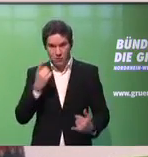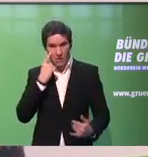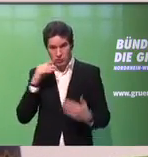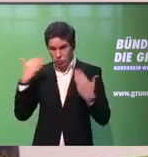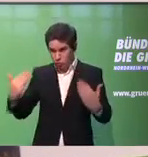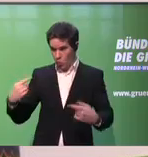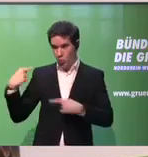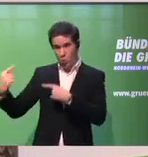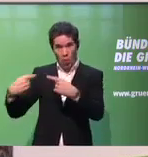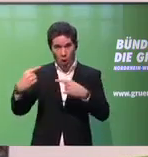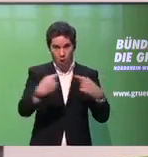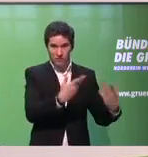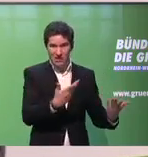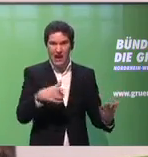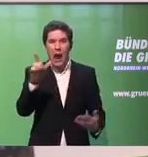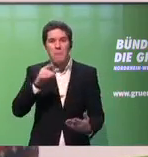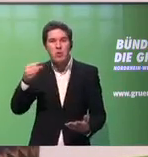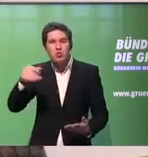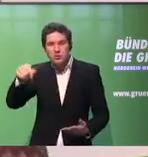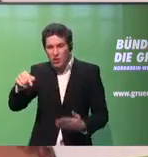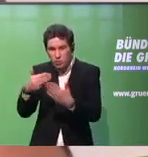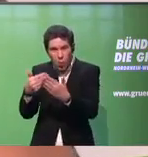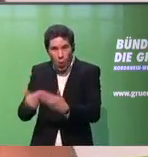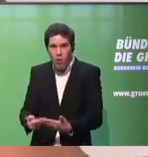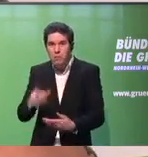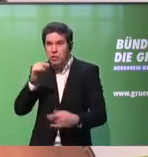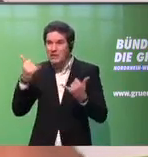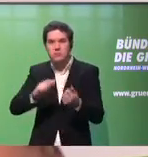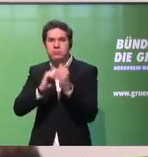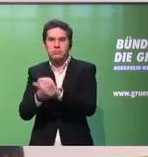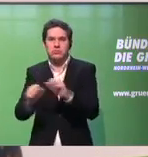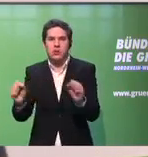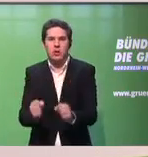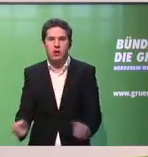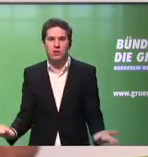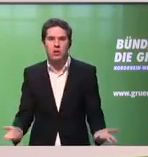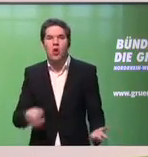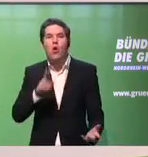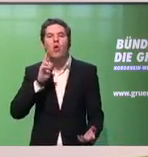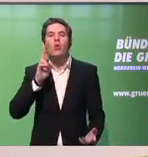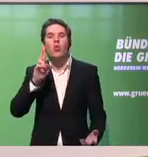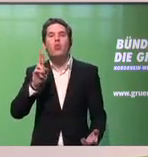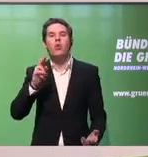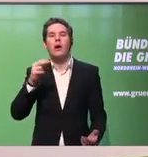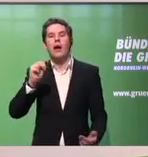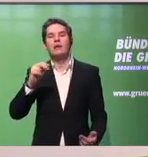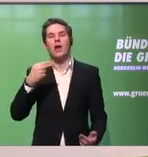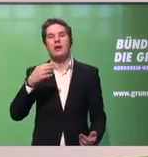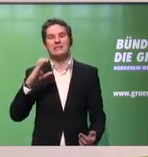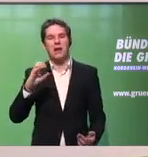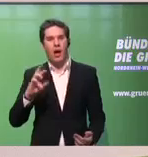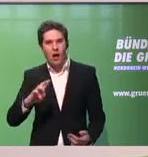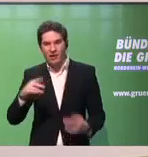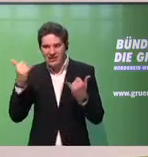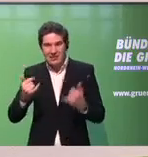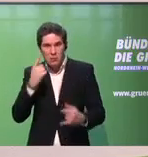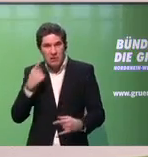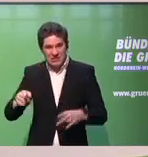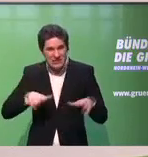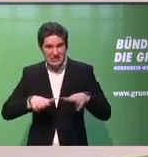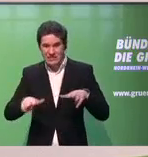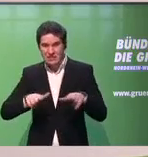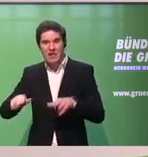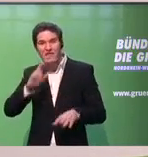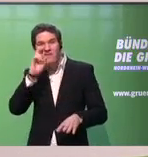in Lampedusa nicht verändern. Die UNHCR setzt sich dafür ein, dass überall in